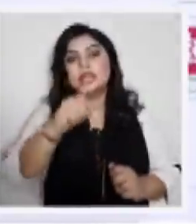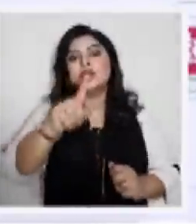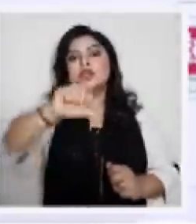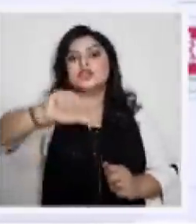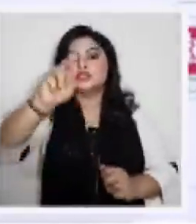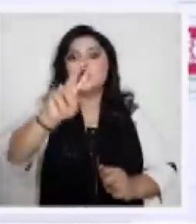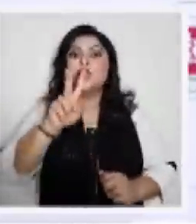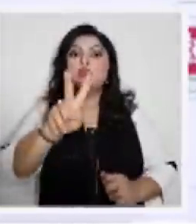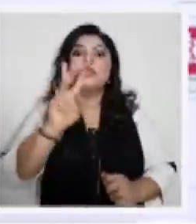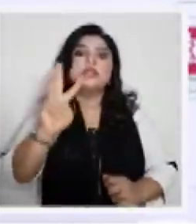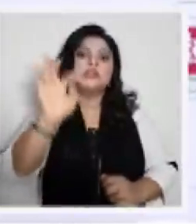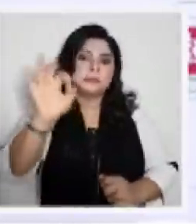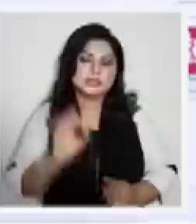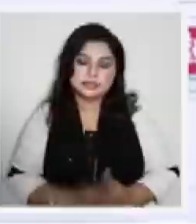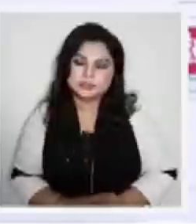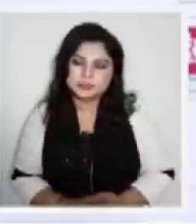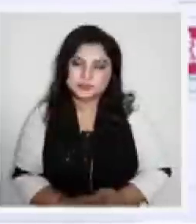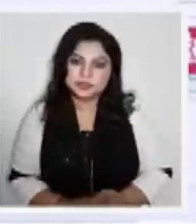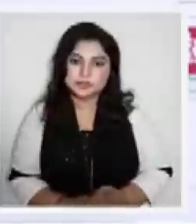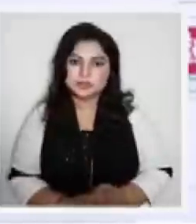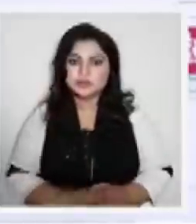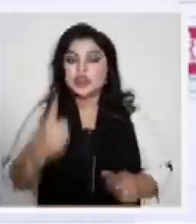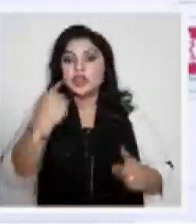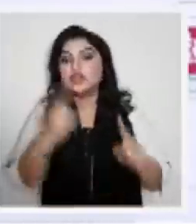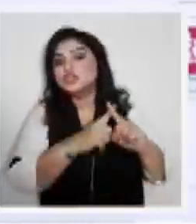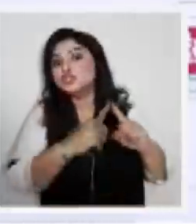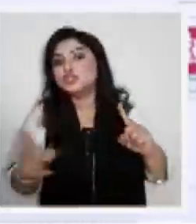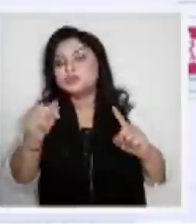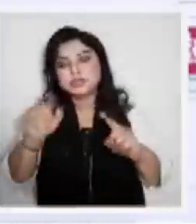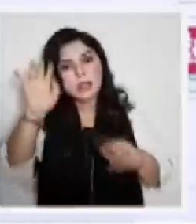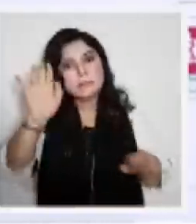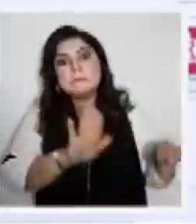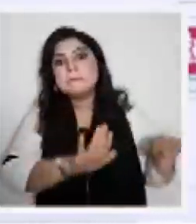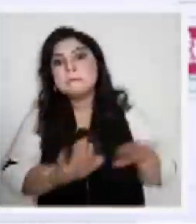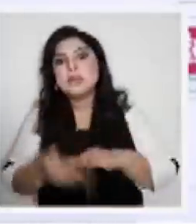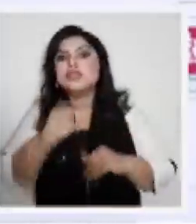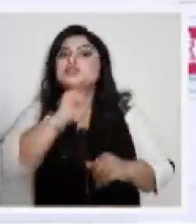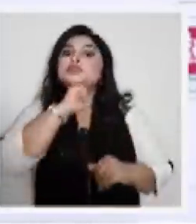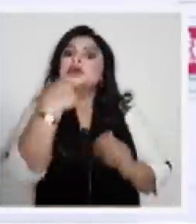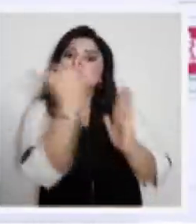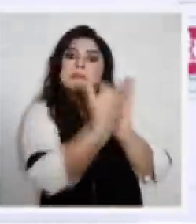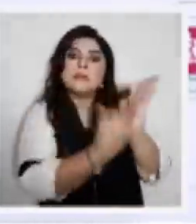শতাংশ বিবেচনায় পুরুষ 79.08% এবং নারী 20.92%।